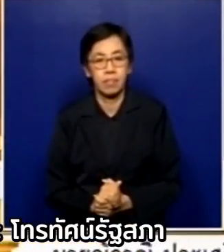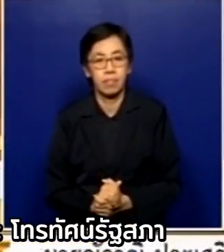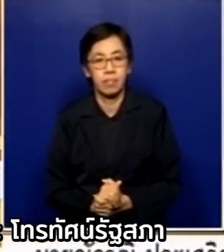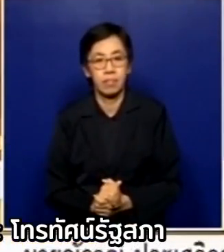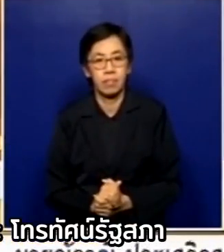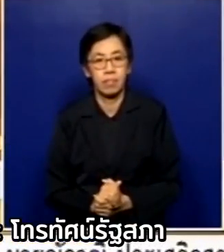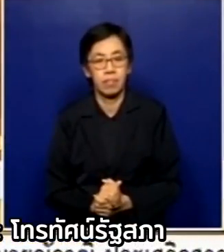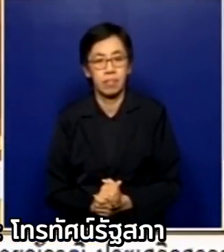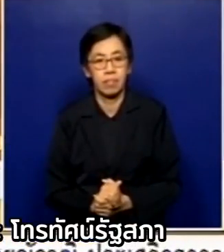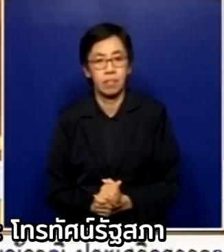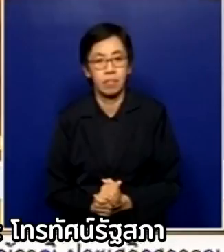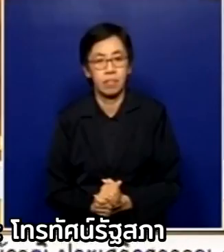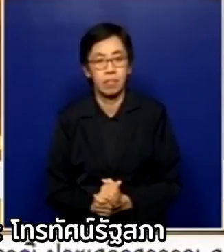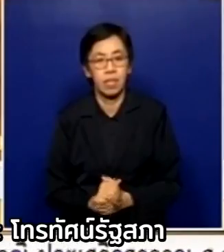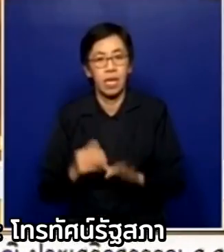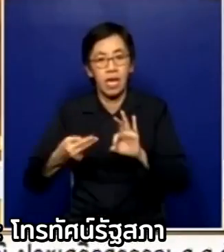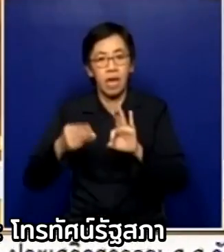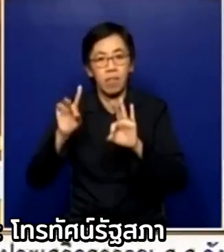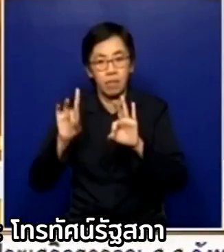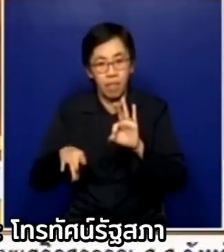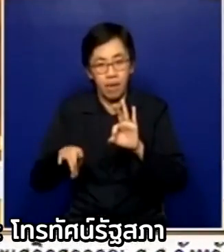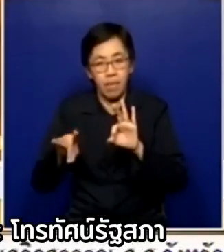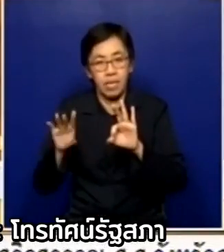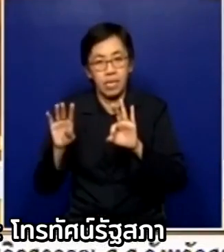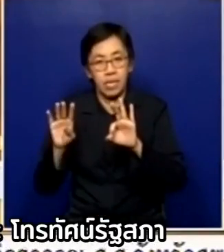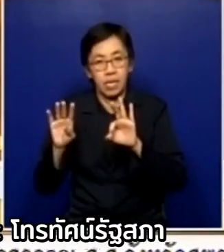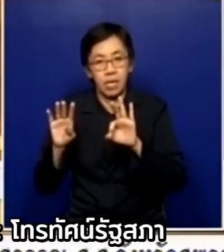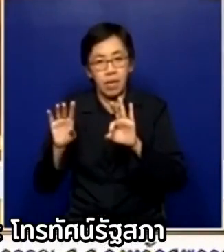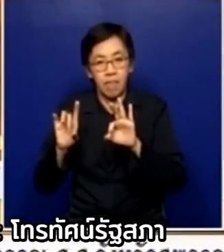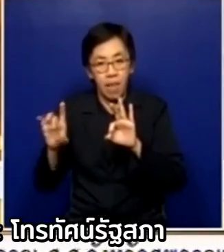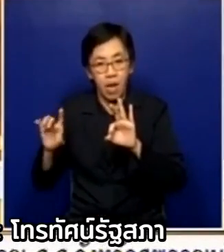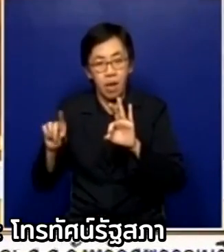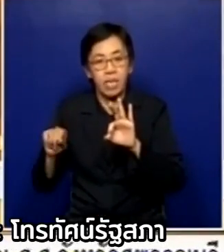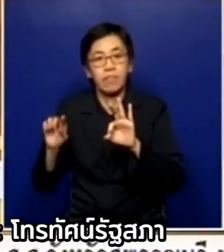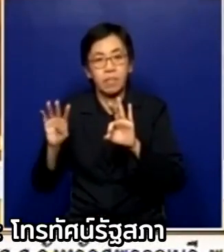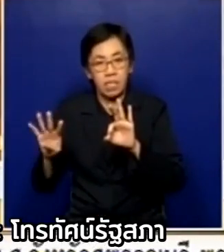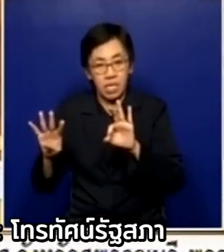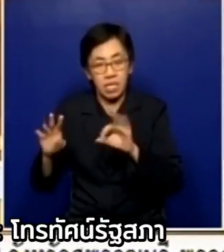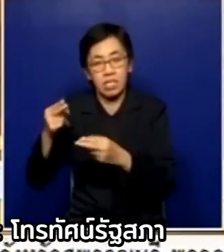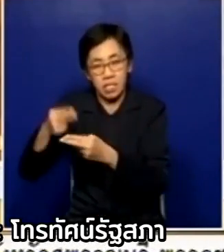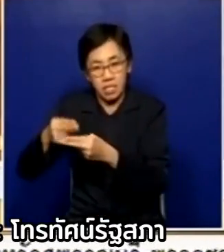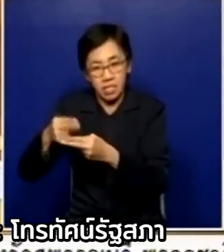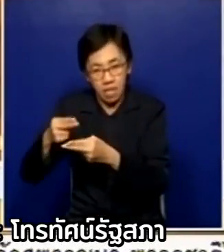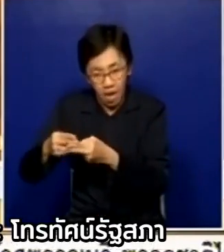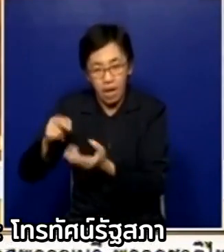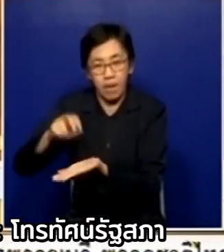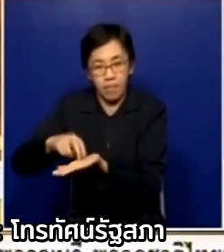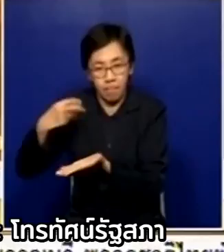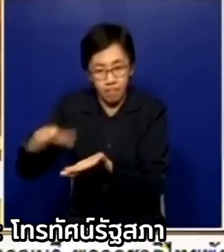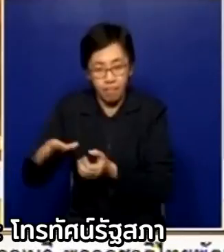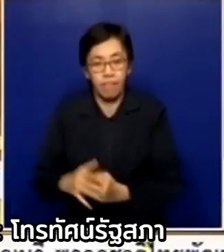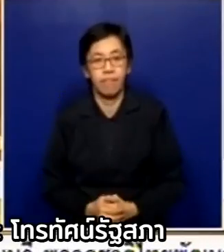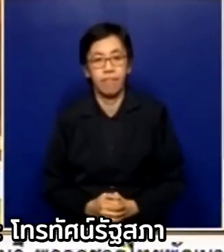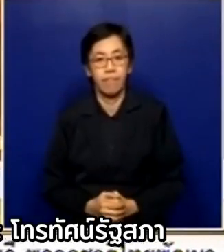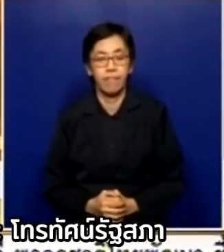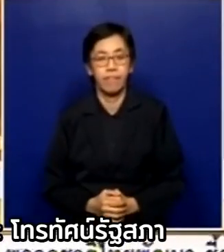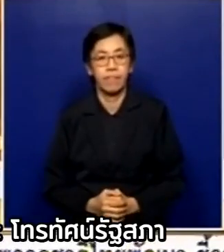9หมื่น 8,000บาท824ชื่อนะครับ